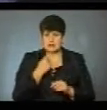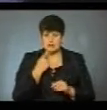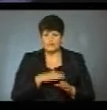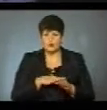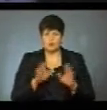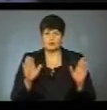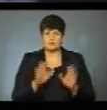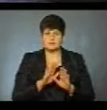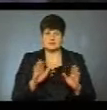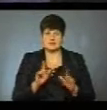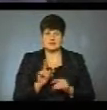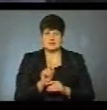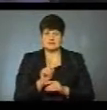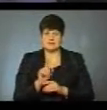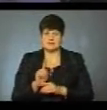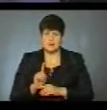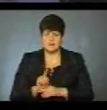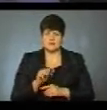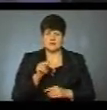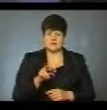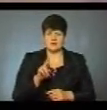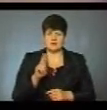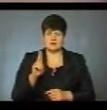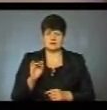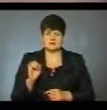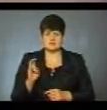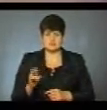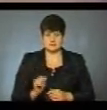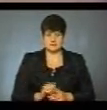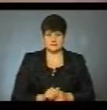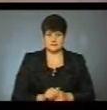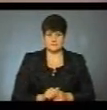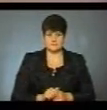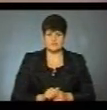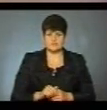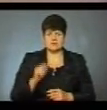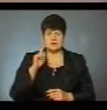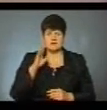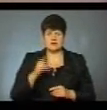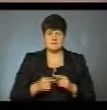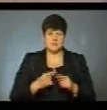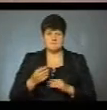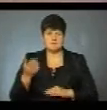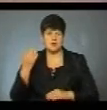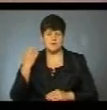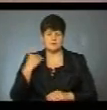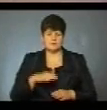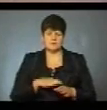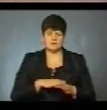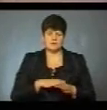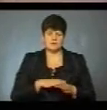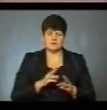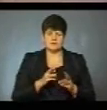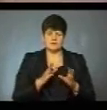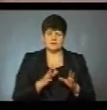пісні та запалюють свічі пам'яті Петра Яцика. Витворена славними пращурами, викладена